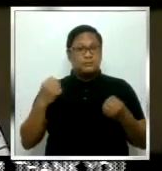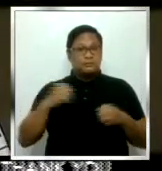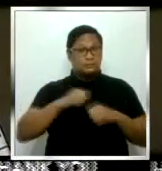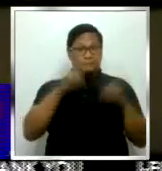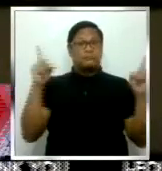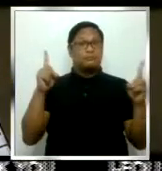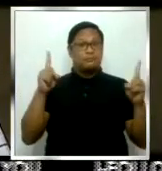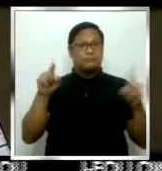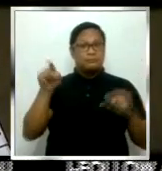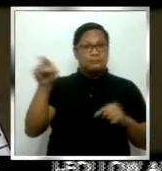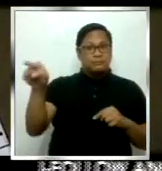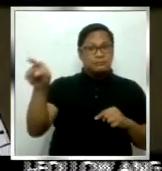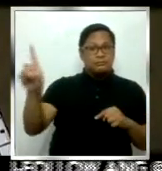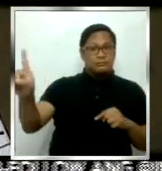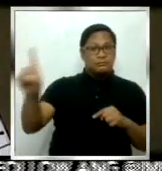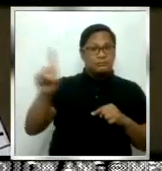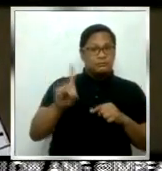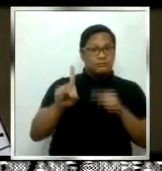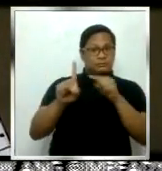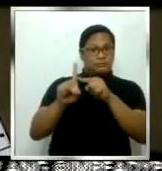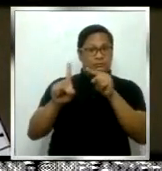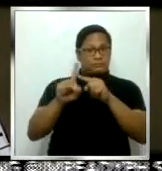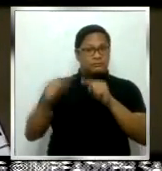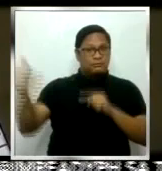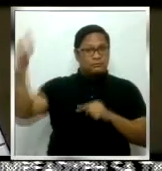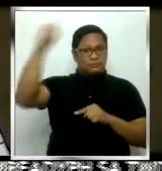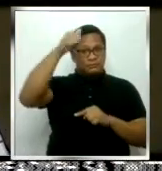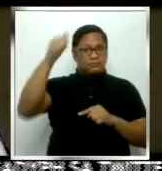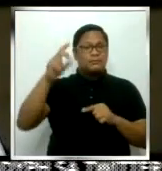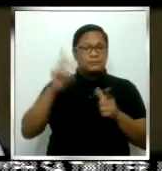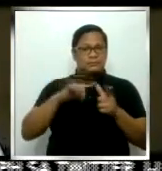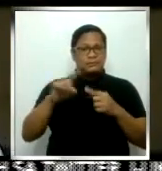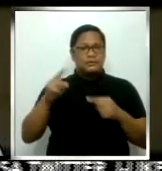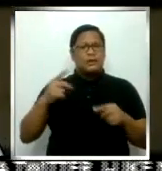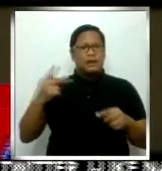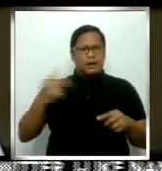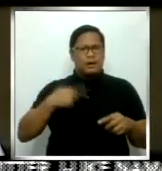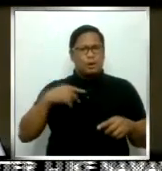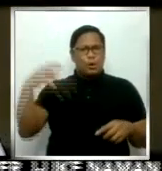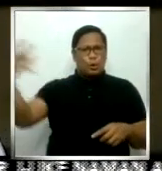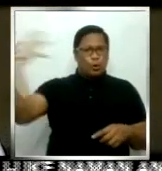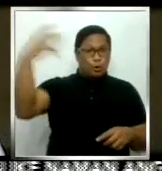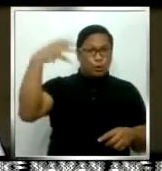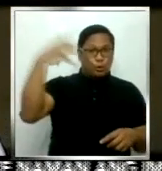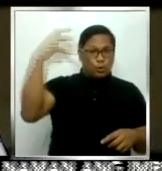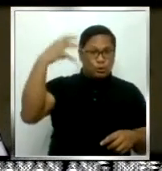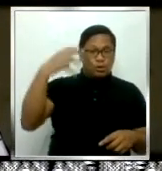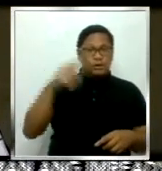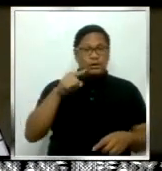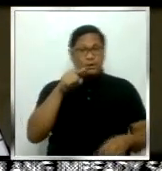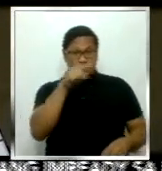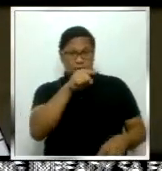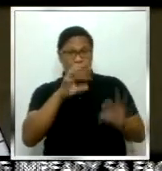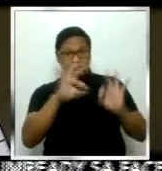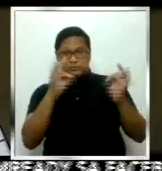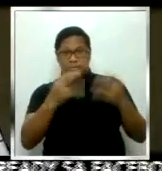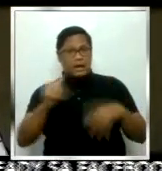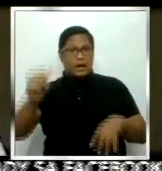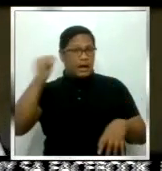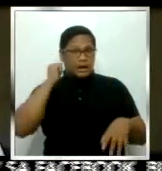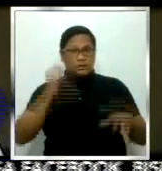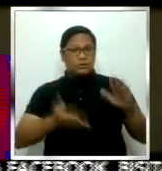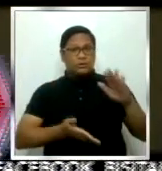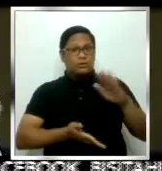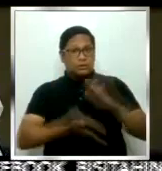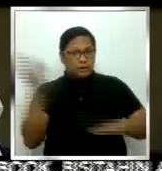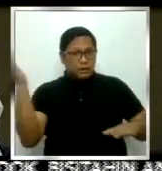Sinas sinawag ng mga pulis. Tapos bigla na lang po kami pinagsisigawan at sinabi na, kayo ba yung pamilya dito na ayaw umalis? Bakit hindi pa kayo maalis